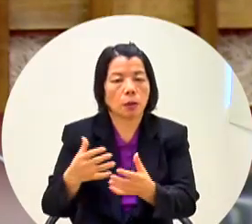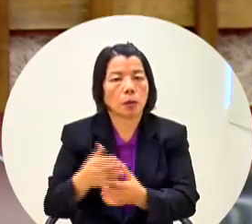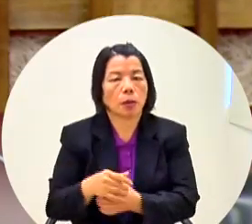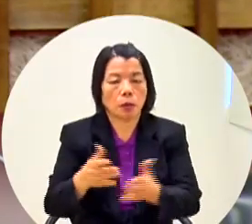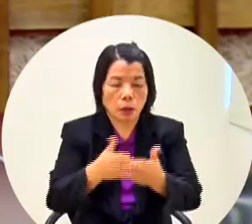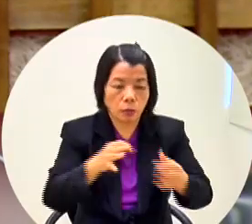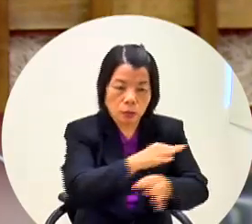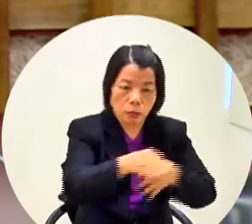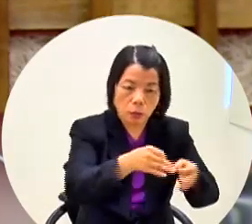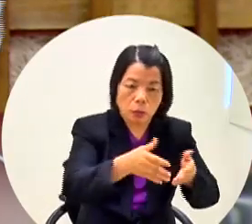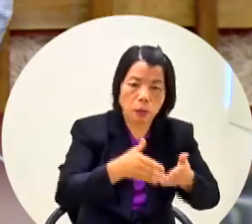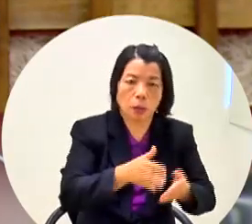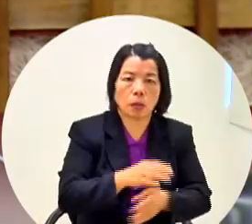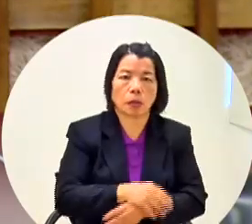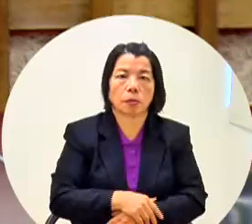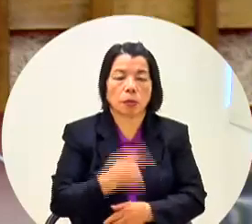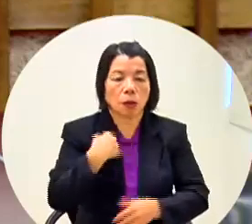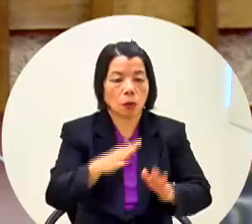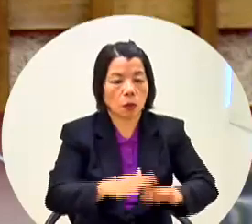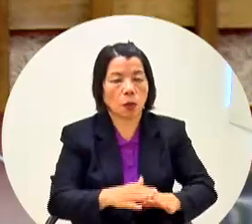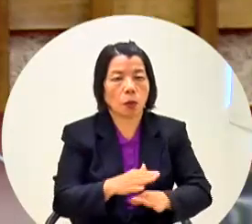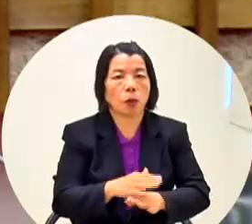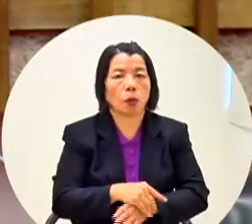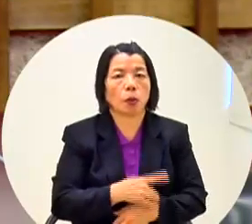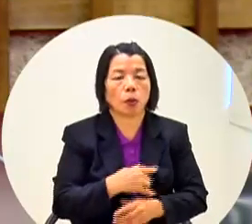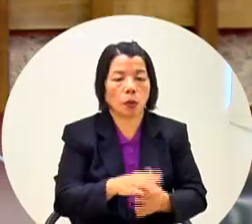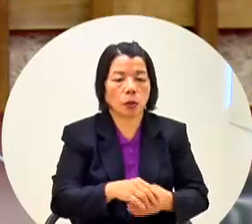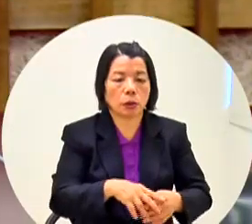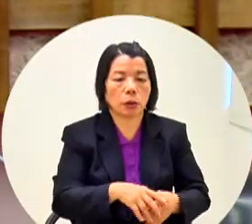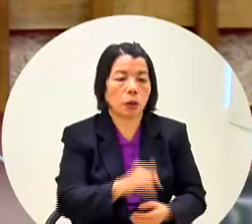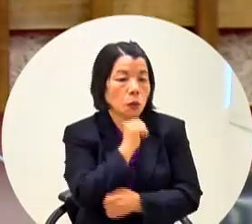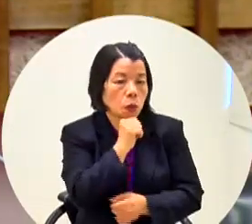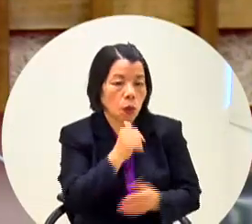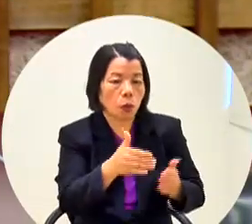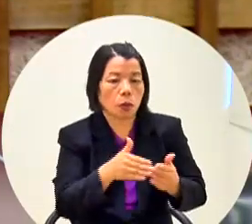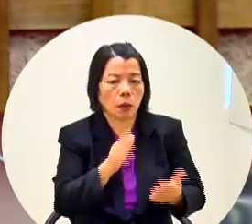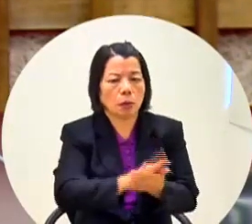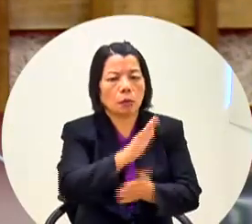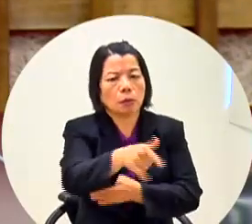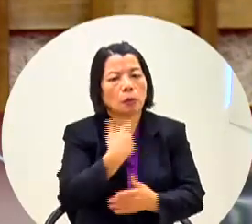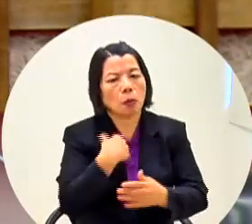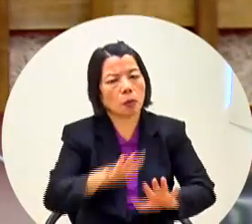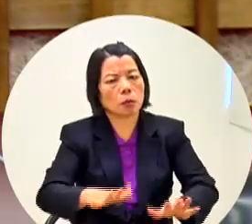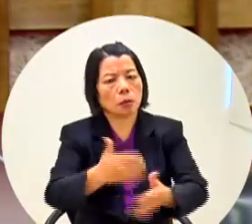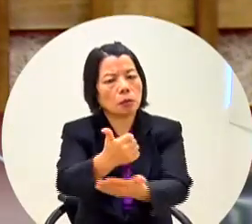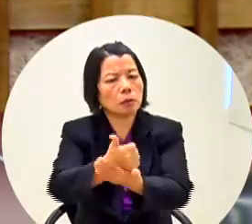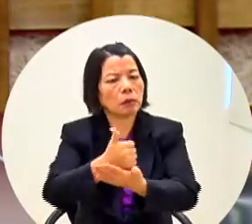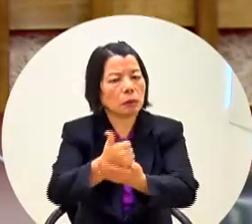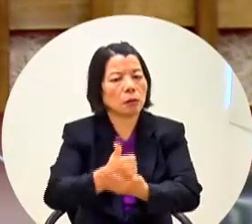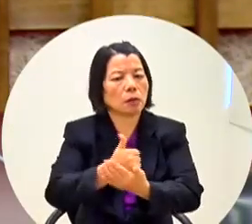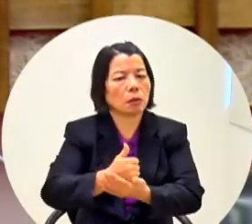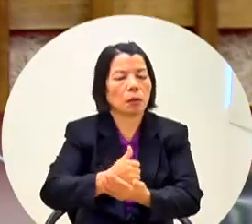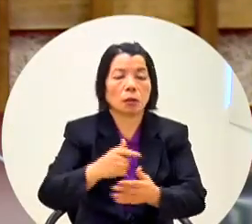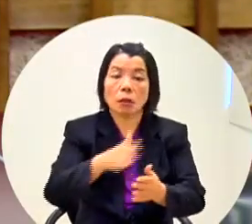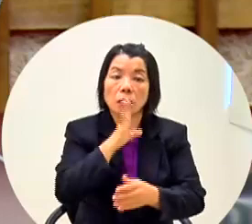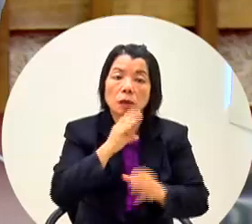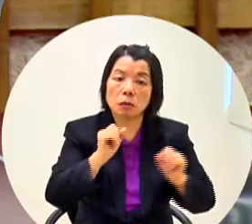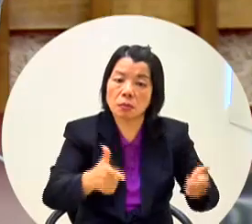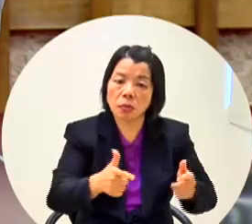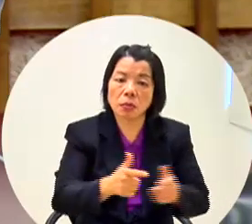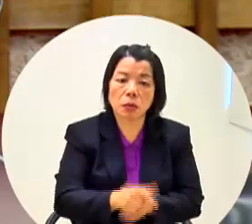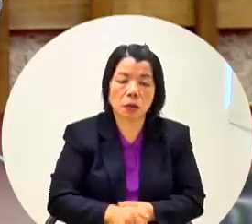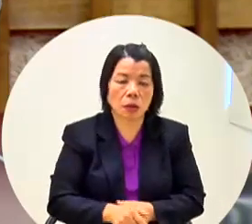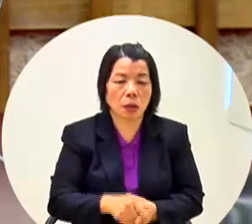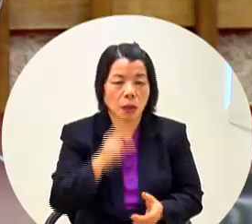济，你不是要来我这边上个打屁屁，别来我打动动这贵宾，不是啊。它是不是高产值？它是不是低污染、